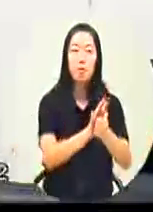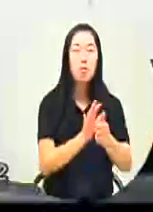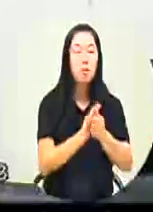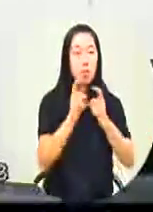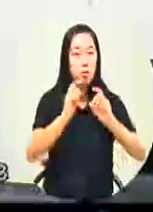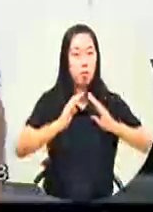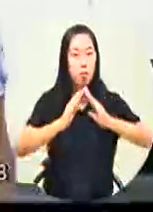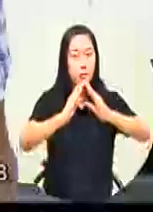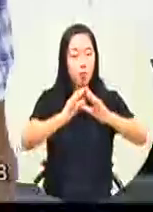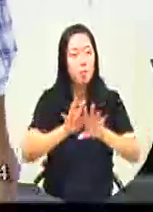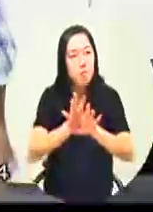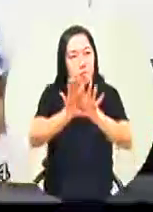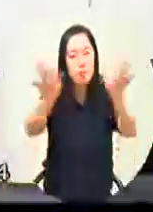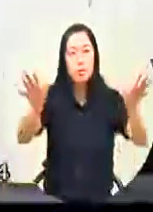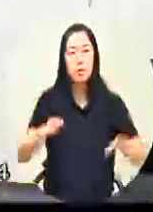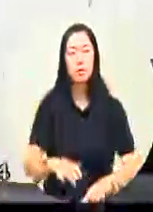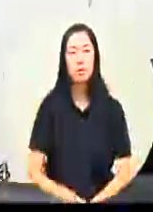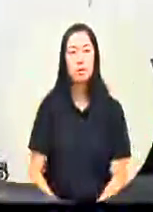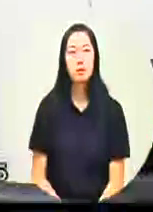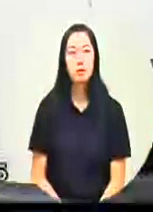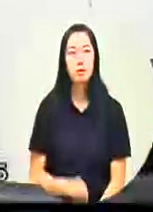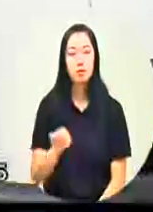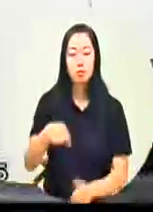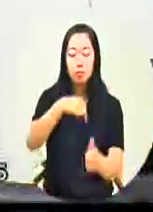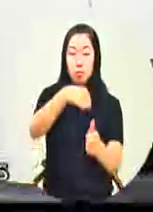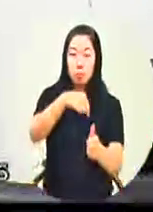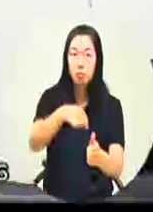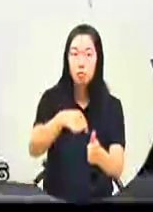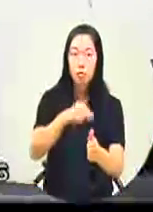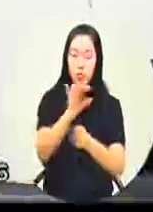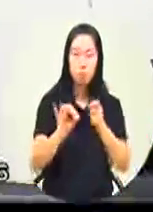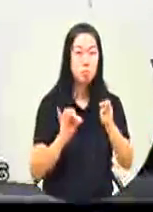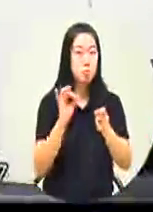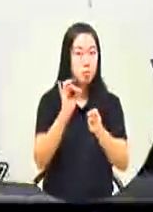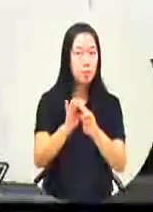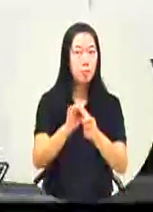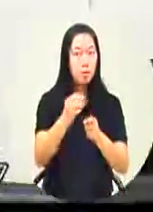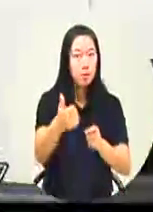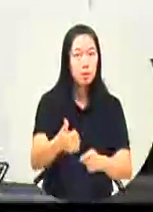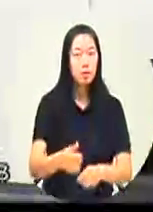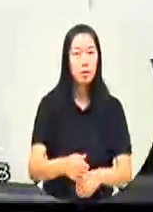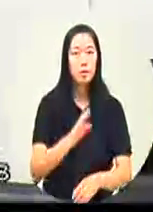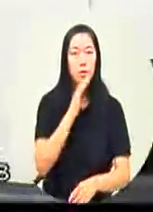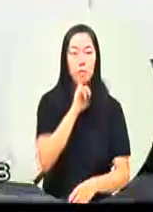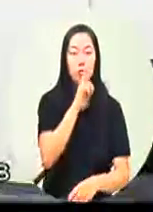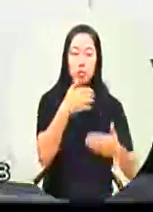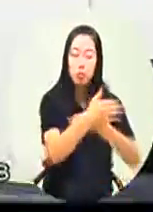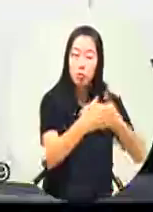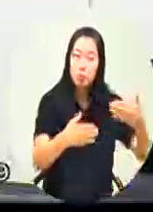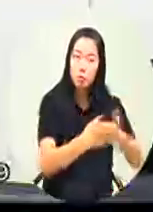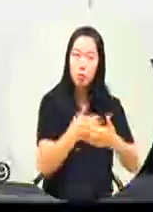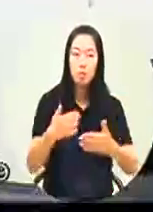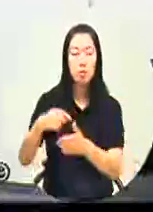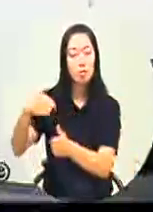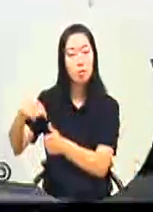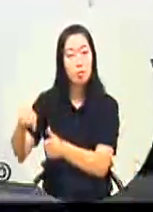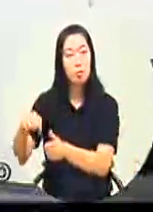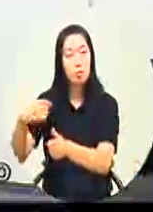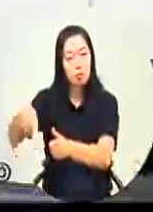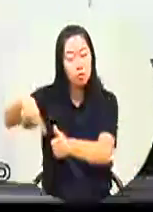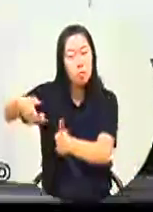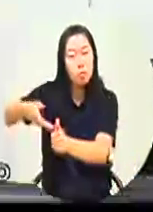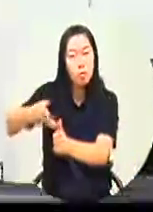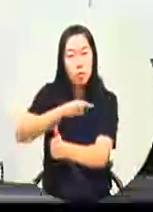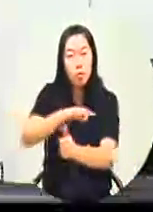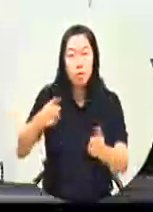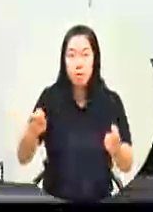计。多少钱？教育来讲啊，我们教育是百年大计。啊，所以交通吼，伊讲捷运，伊是当然是讲交通啦。吴局长是